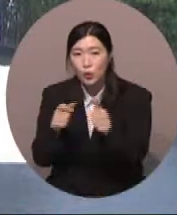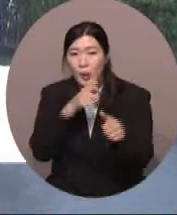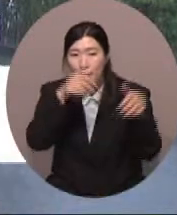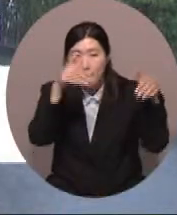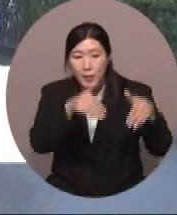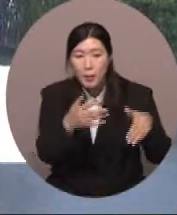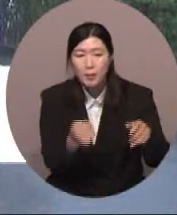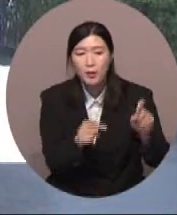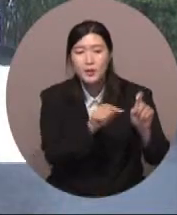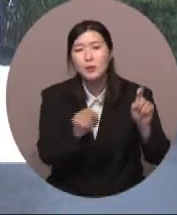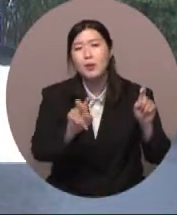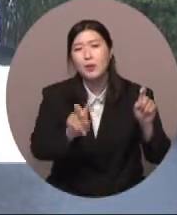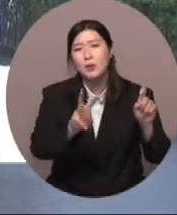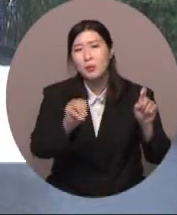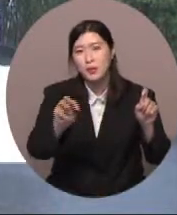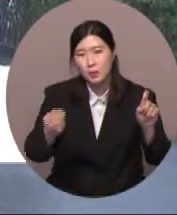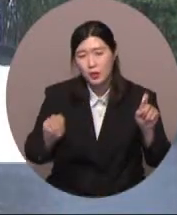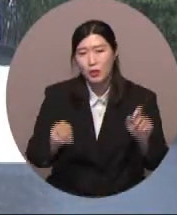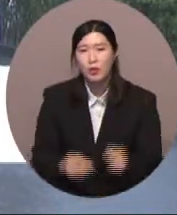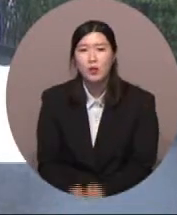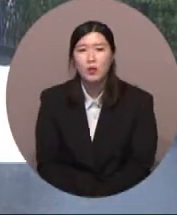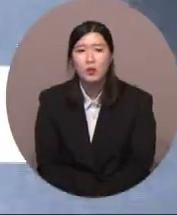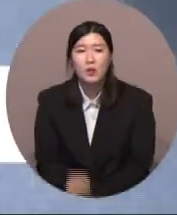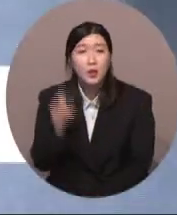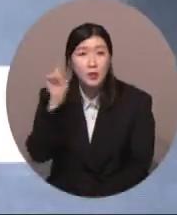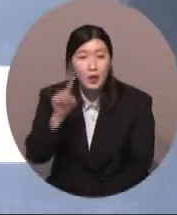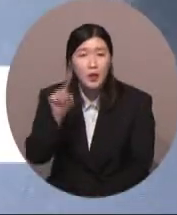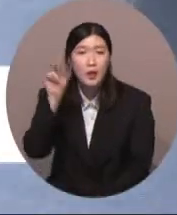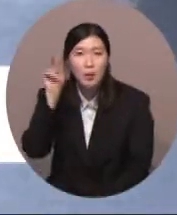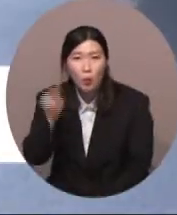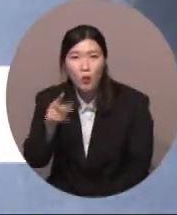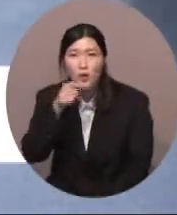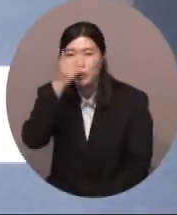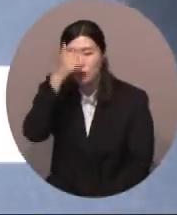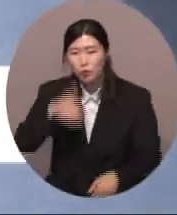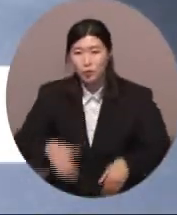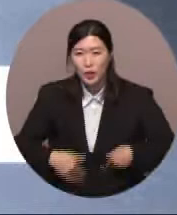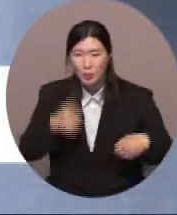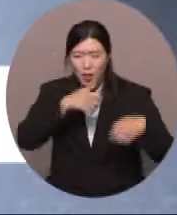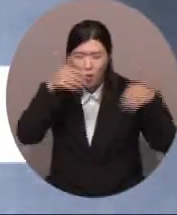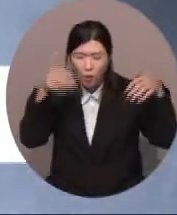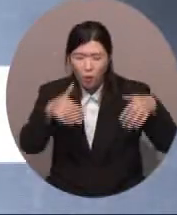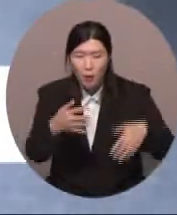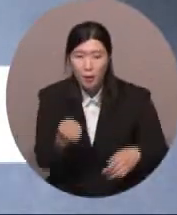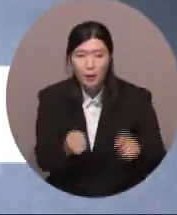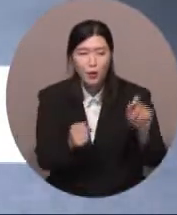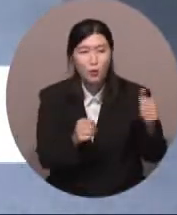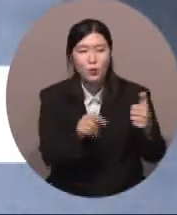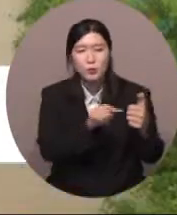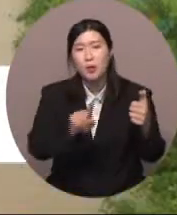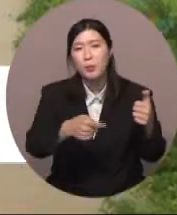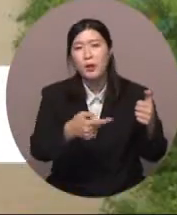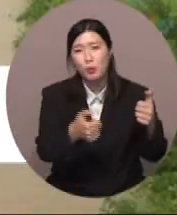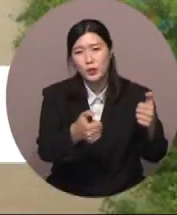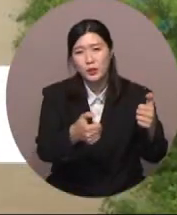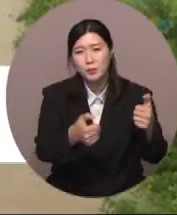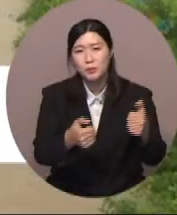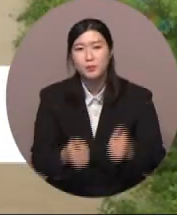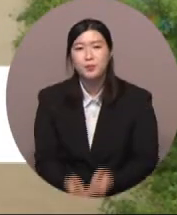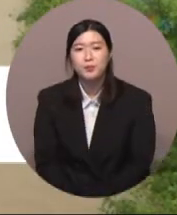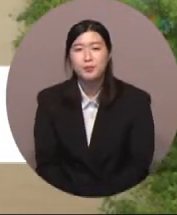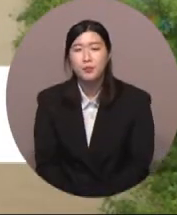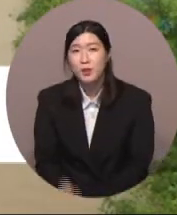안팎의 비가 내렸고 이번 대회는 모레까지 충남 남부지역에 50에서 150mm 후 예비 특보가